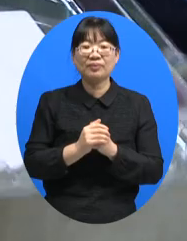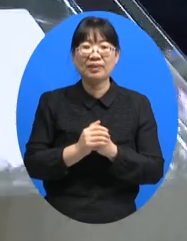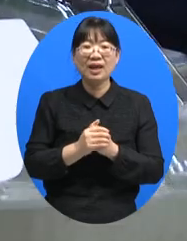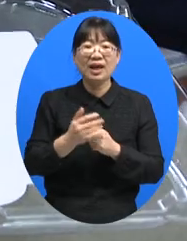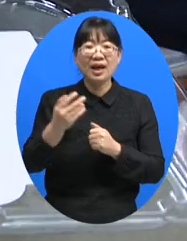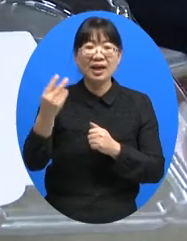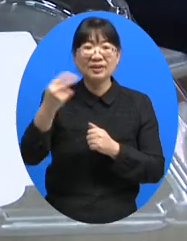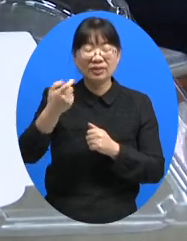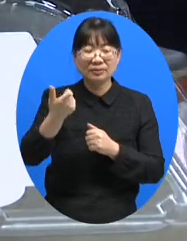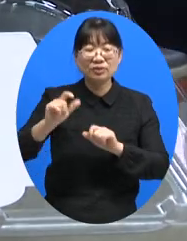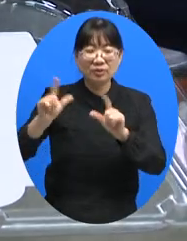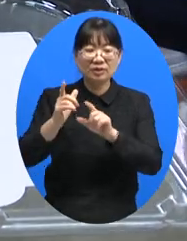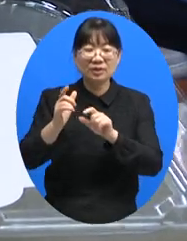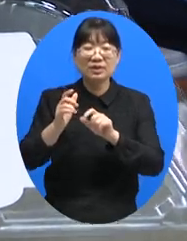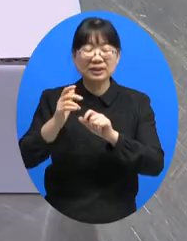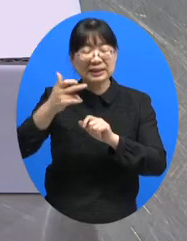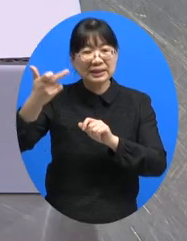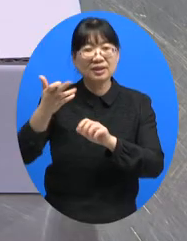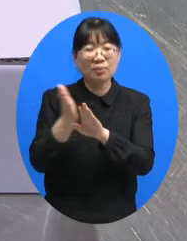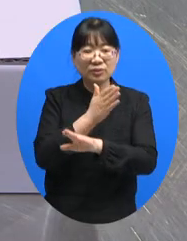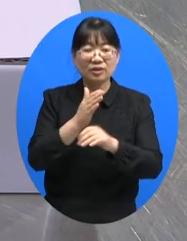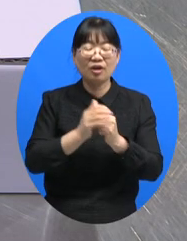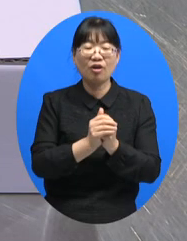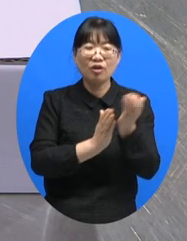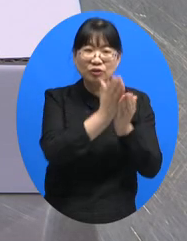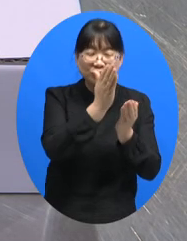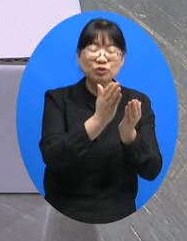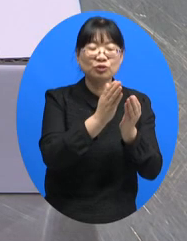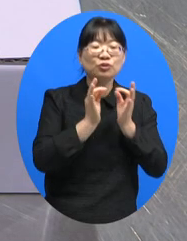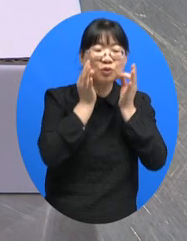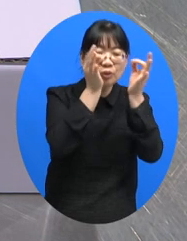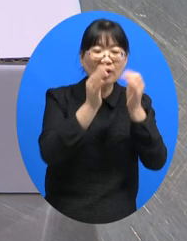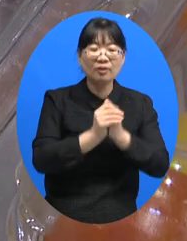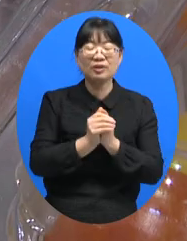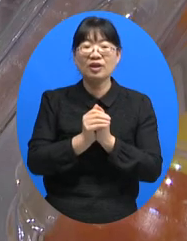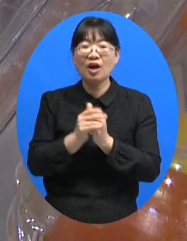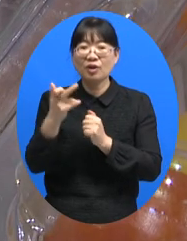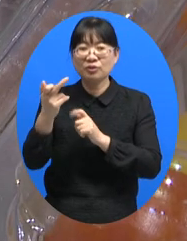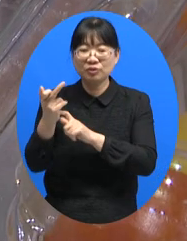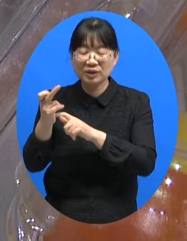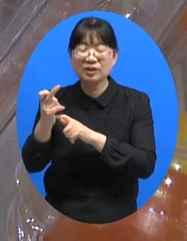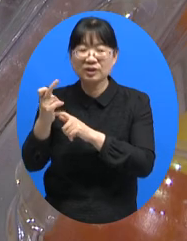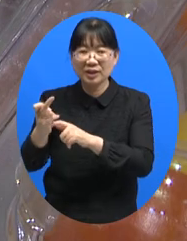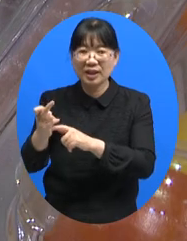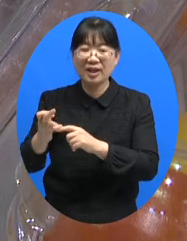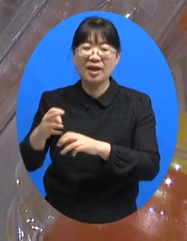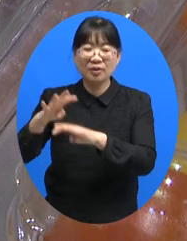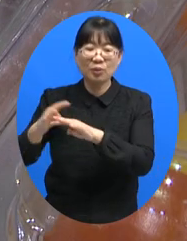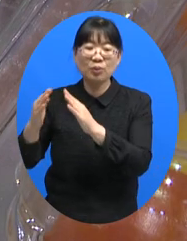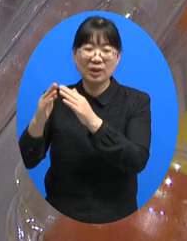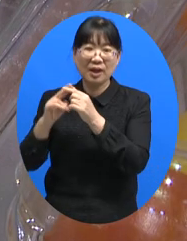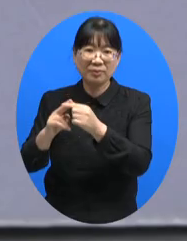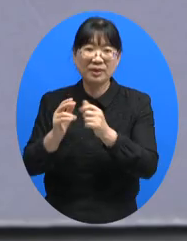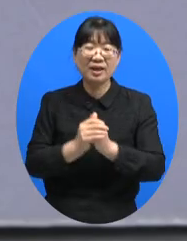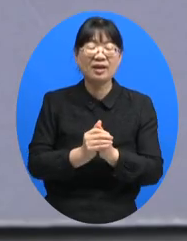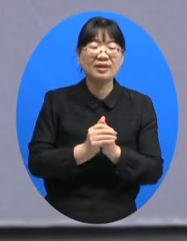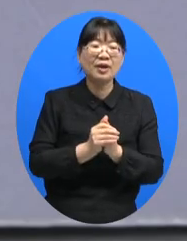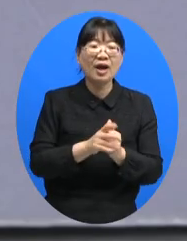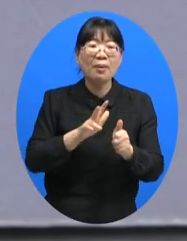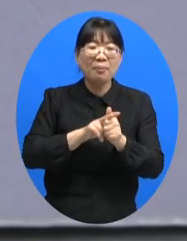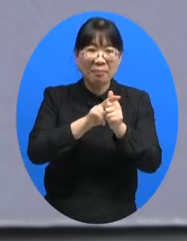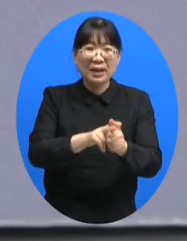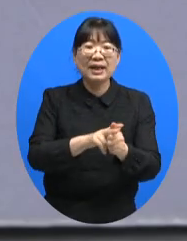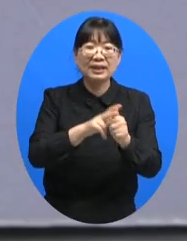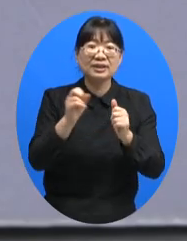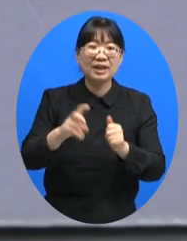2017년부터 수출의 문을 두드리기 시작. 도내 12개 농가와 함께 지난해 홍콩과 싱가포르, 말레이시아 등에 60만